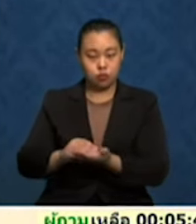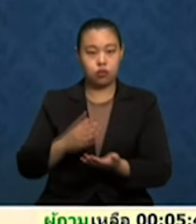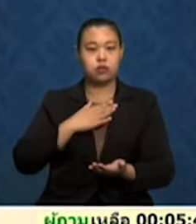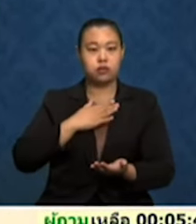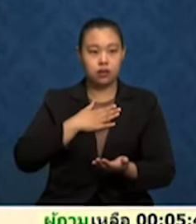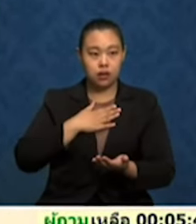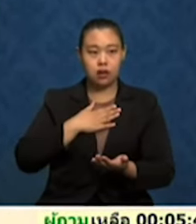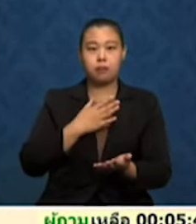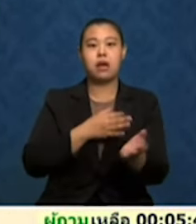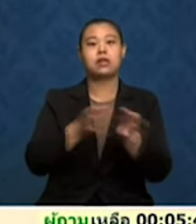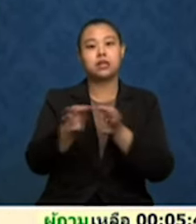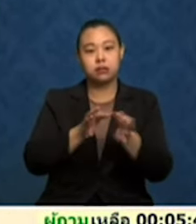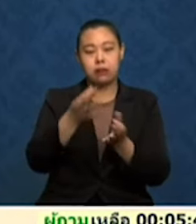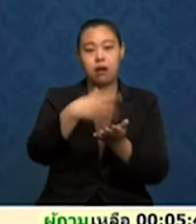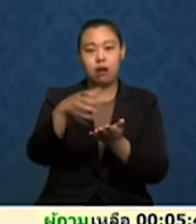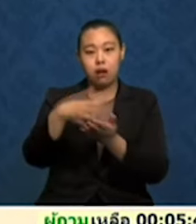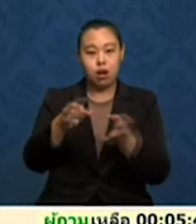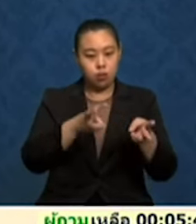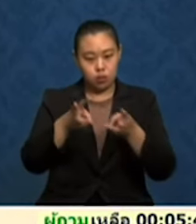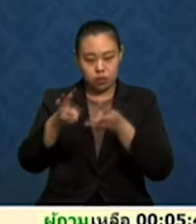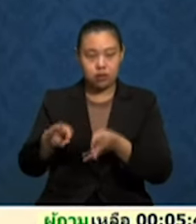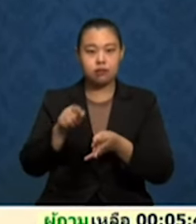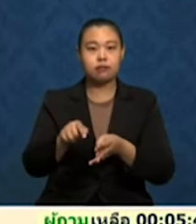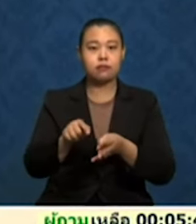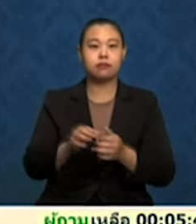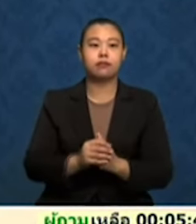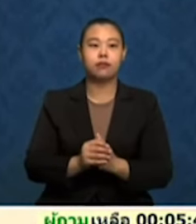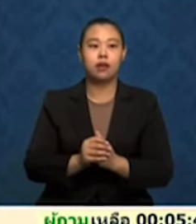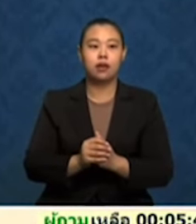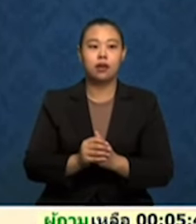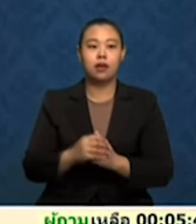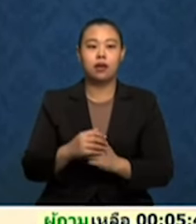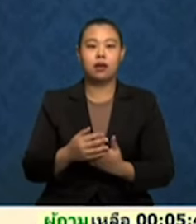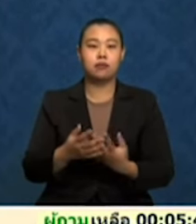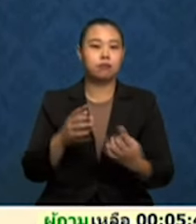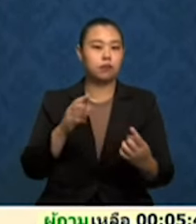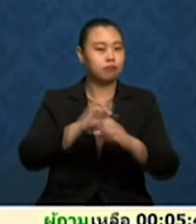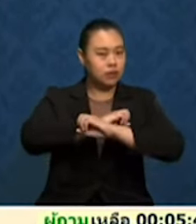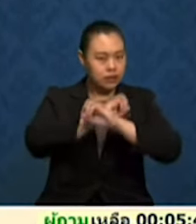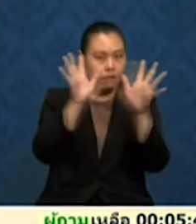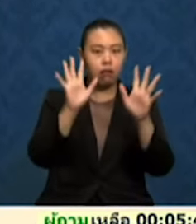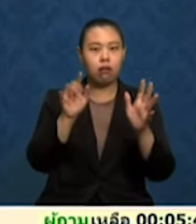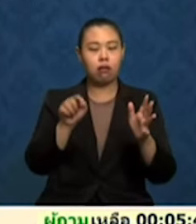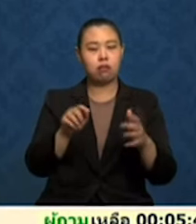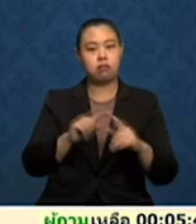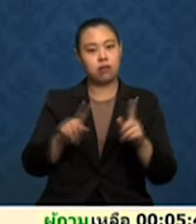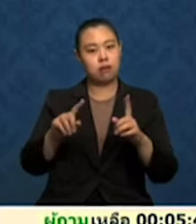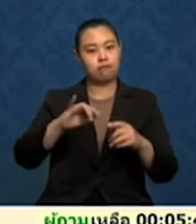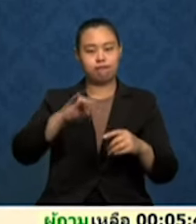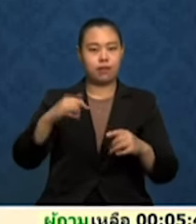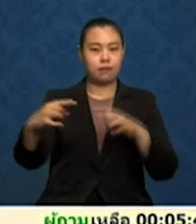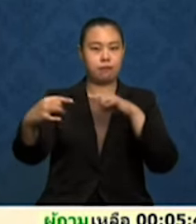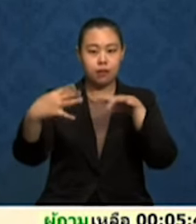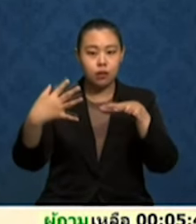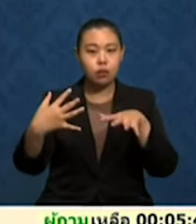นที่สุดแล้วค่ะในเรื่องของมาตรการการเยียวยาแต่จะไม่ตรงใจท่านที่ท่านถามว่าแล้วเราจะกอบกู้เศรษฐกิจขึ้นมาได้อย่าง